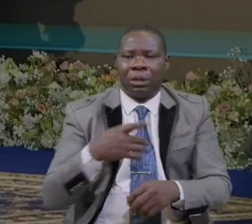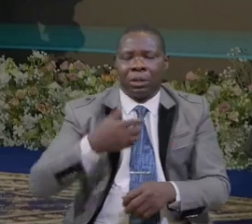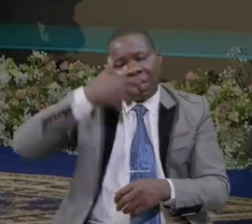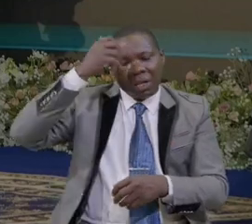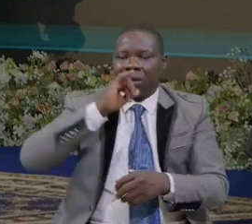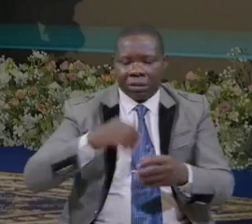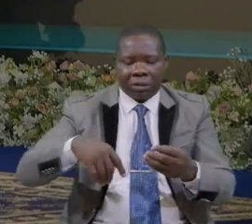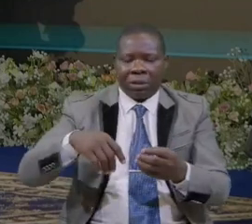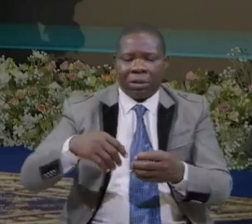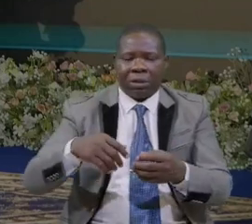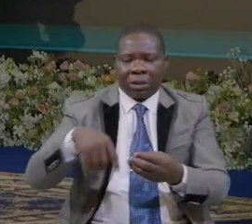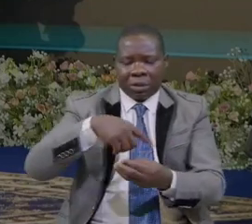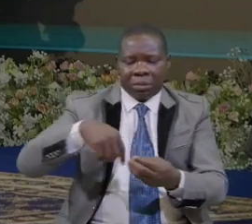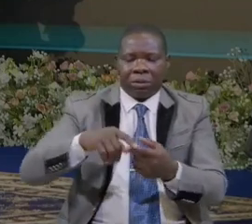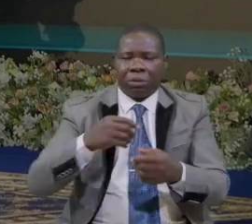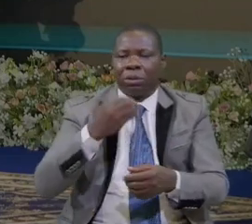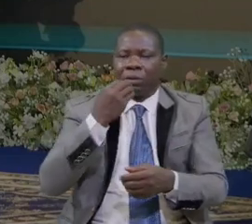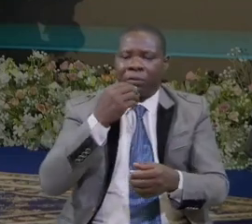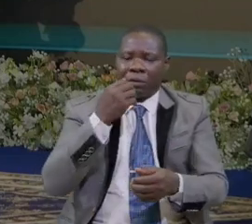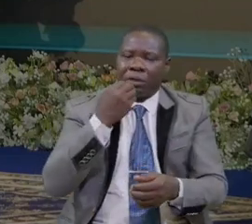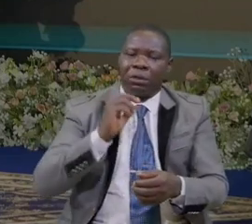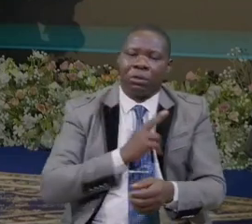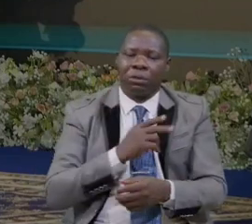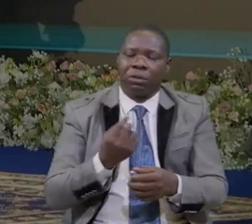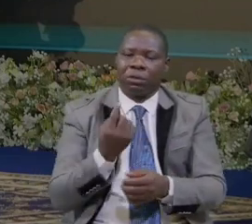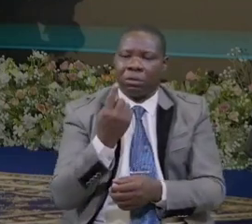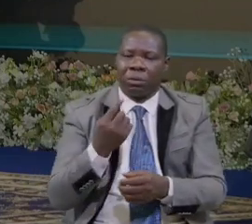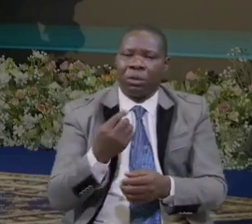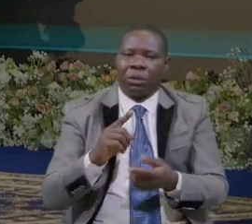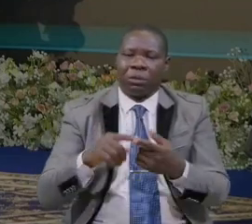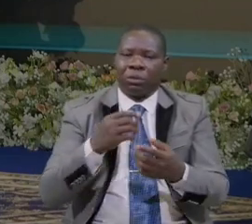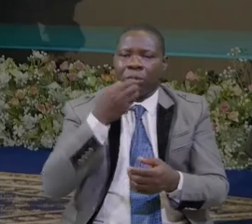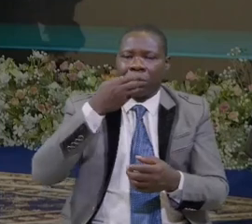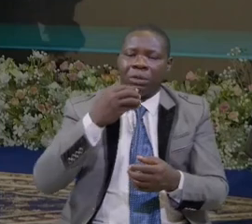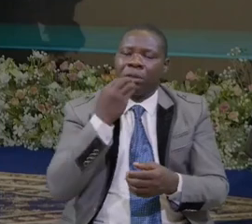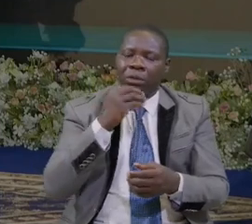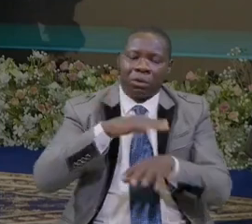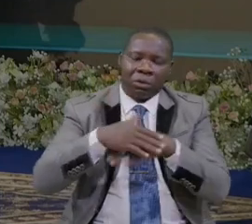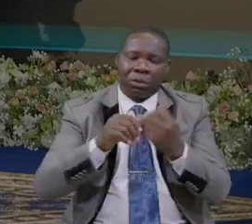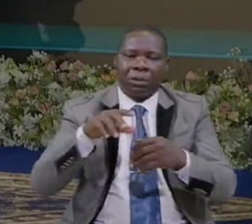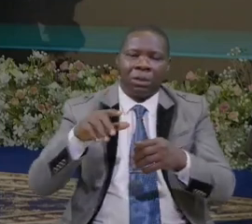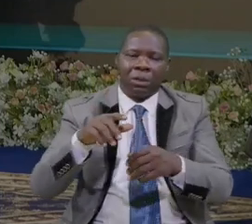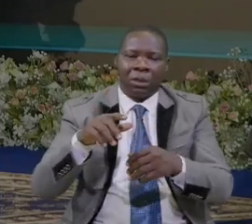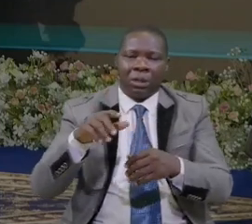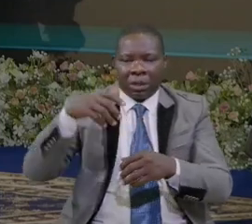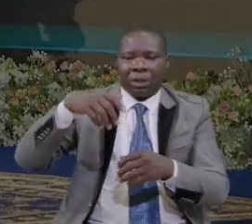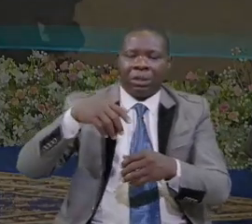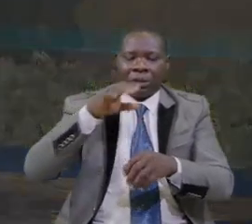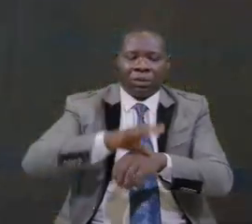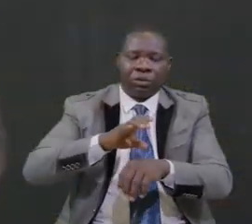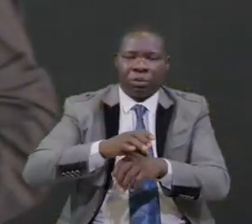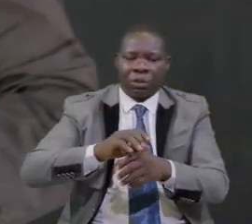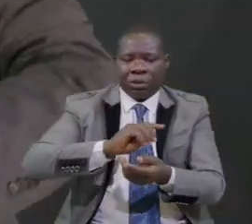Les lions sont sur le point de dévorer l'église. Revenons, traitons ces lions. Et les